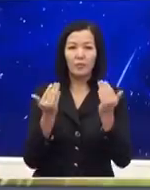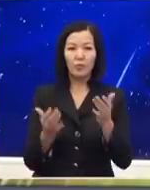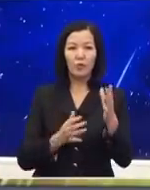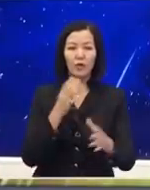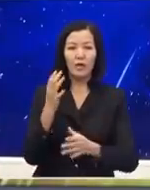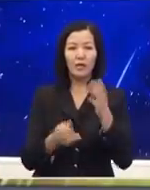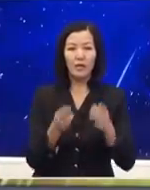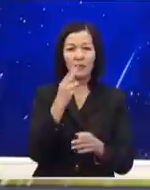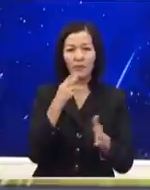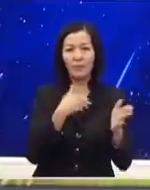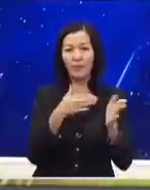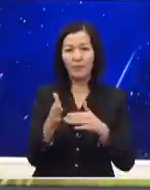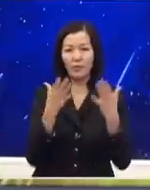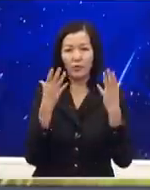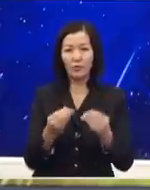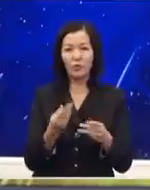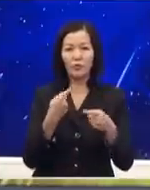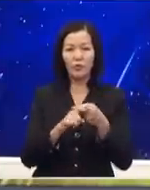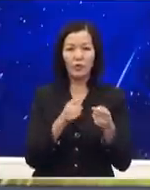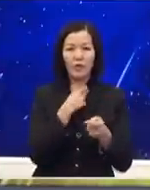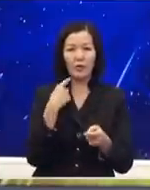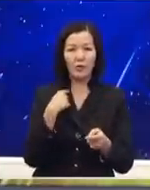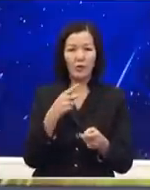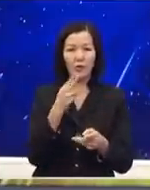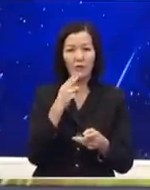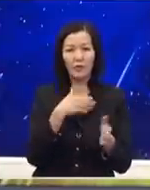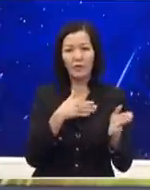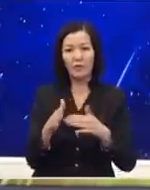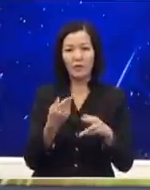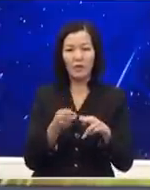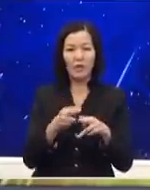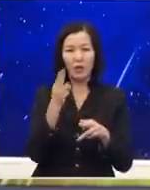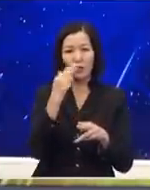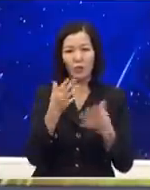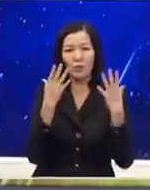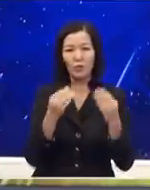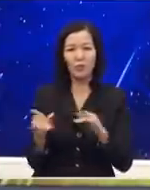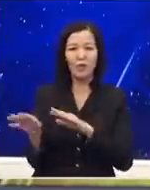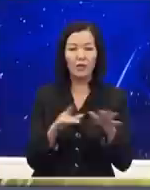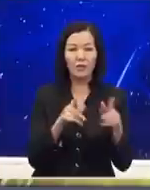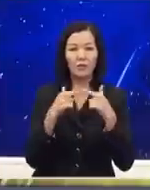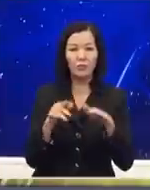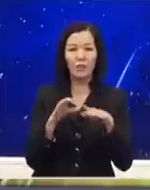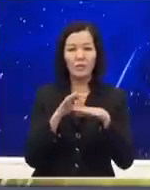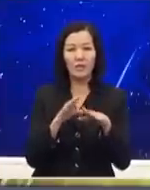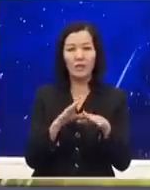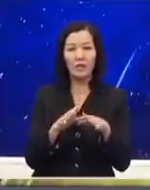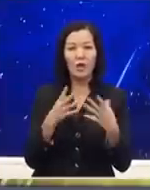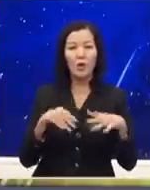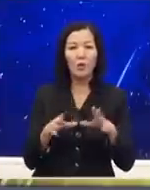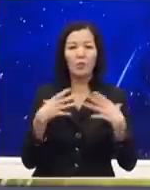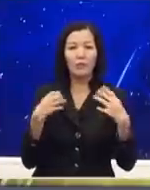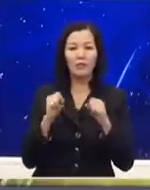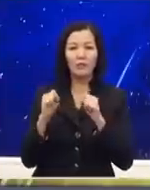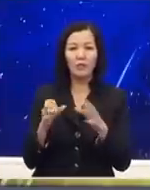Бүгін халықаралық темекіден бас тарту күні. Осыған орай Талдықорғанда темекі тастауға ең қолайлы күн акциясы ұйымдастырылды. Игі бастаманы қоғамдық денсаулық